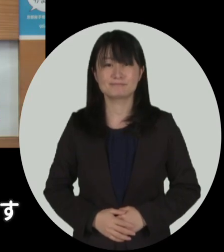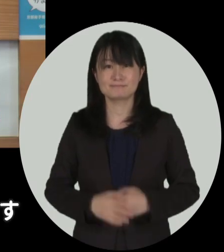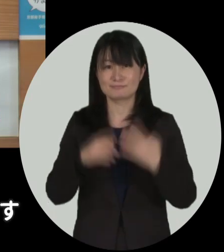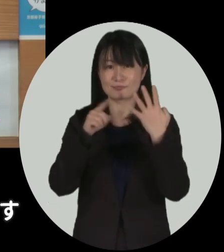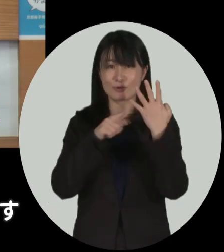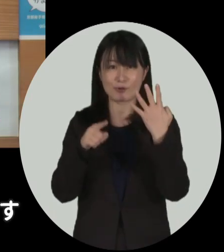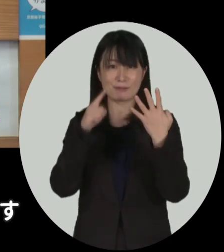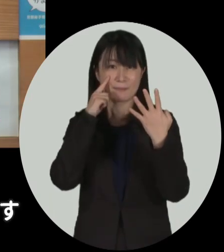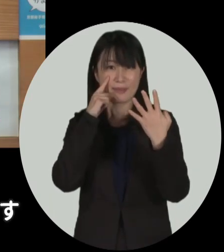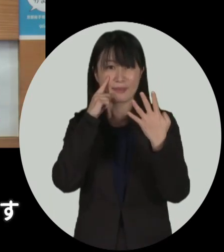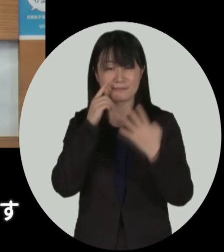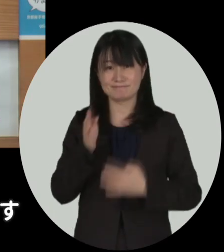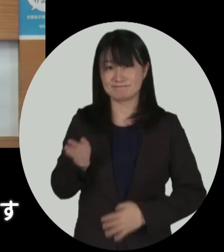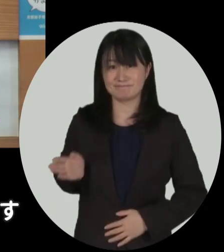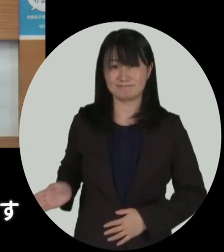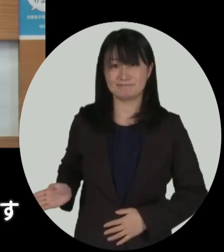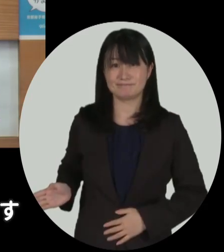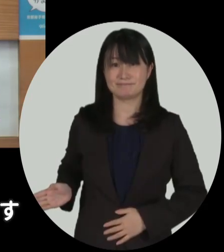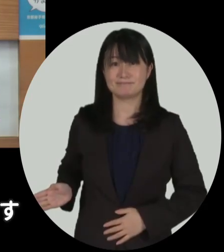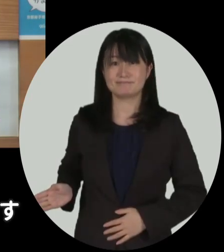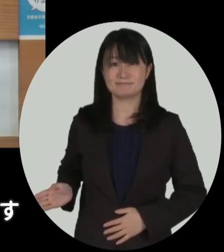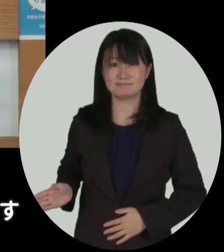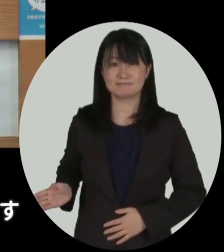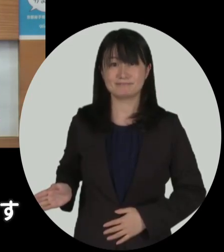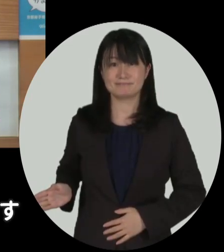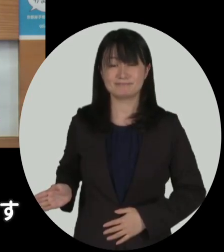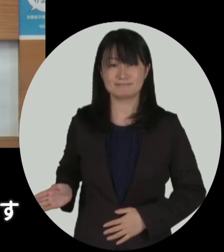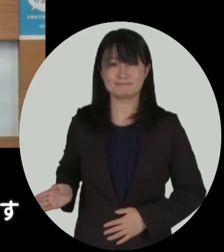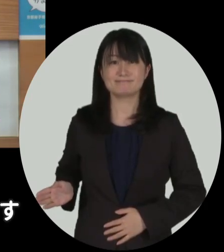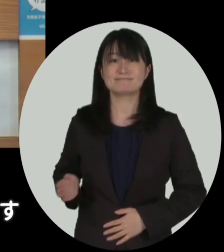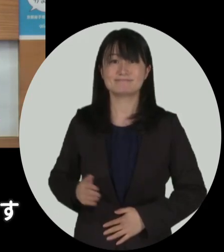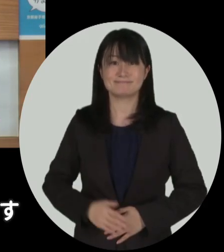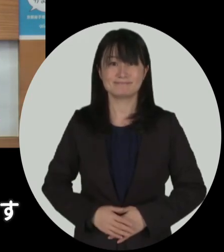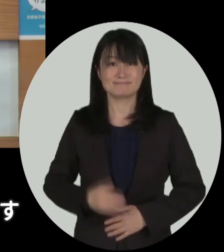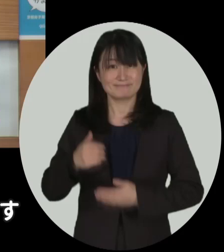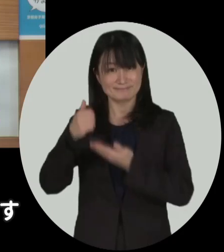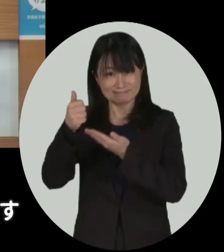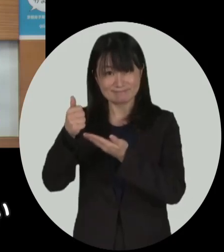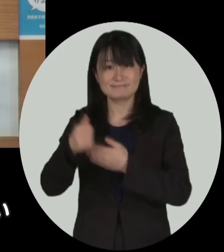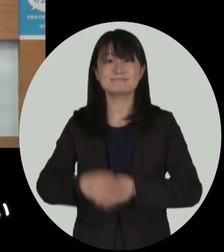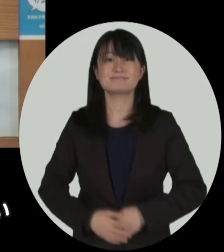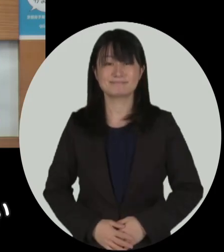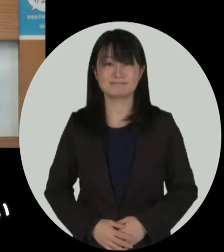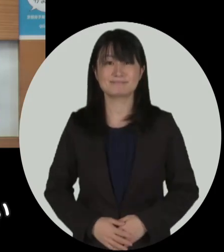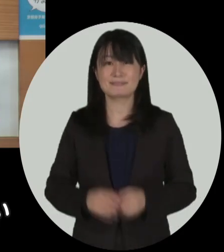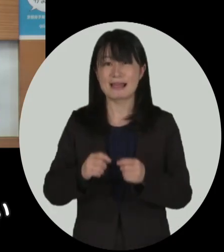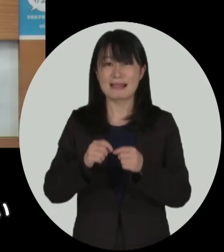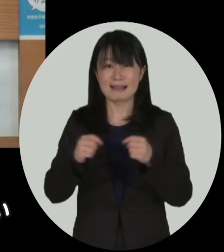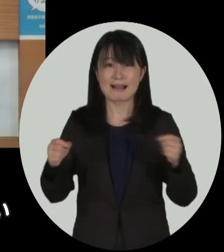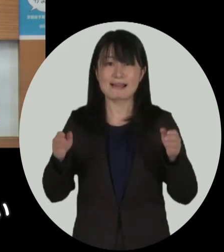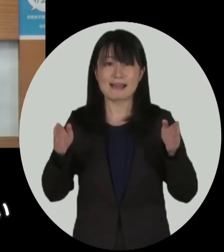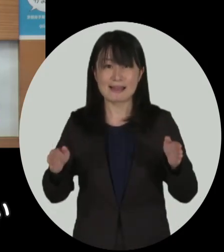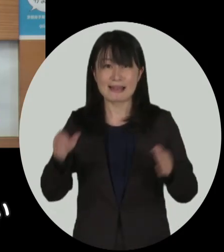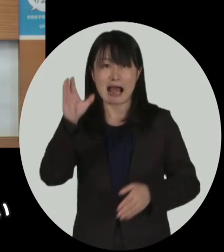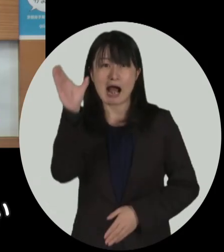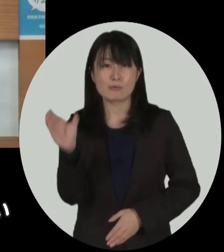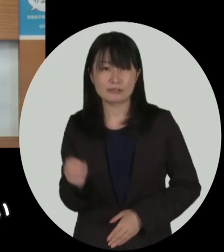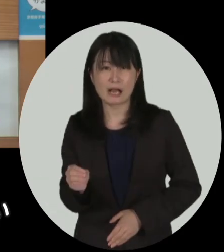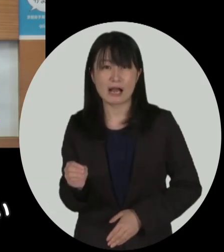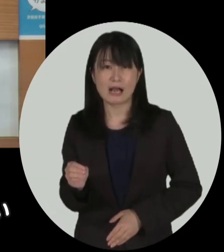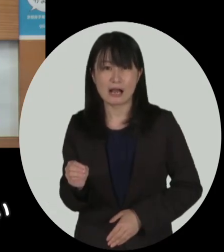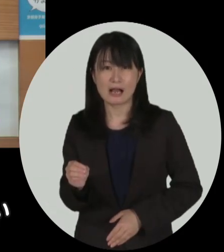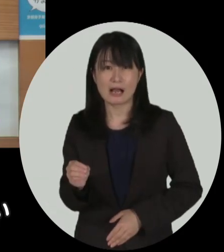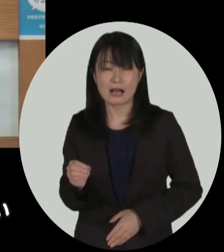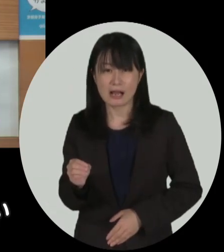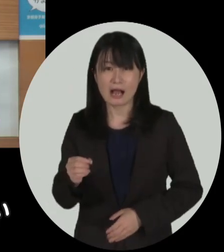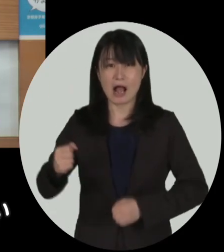人目は霊長類学人類学者の山際純一様でございます。長年にわたりましてアフリカ各地で野生ゴリラの